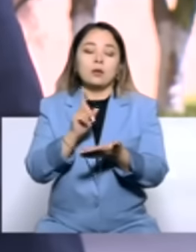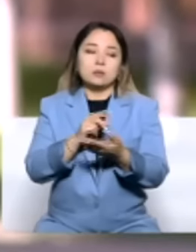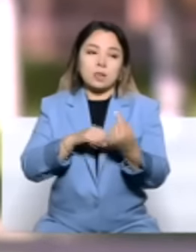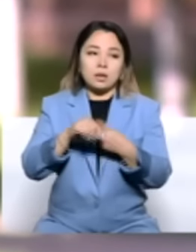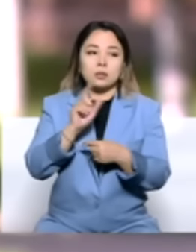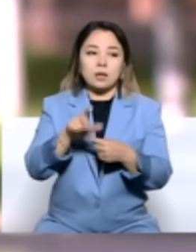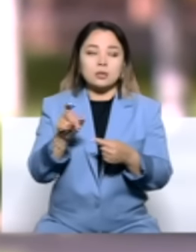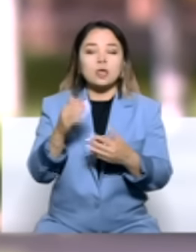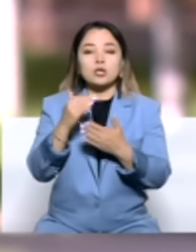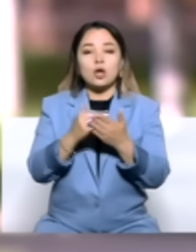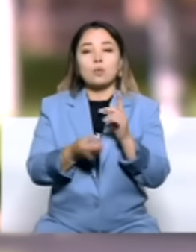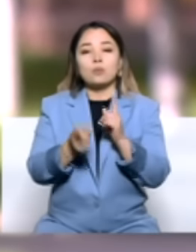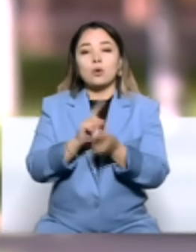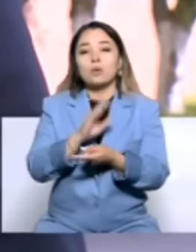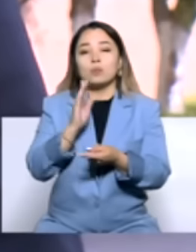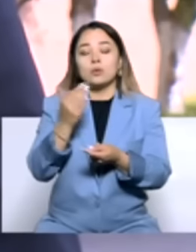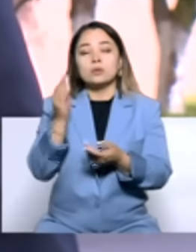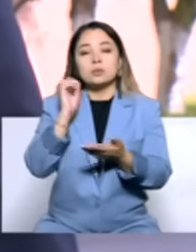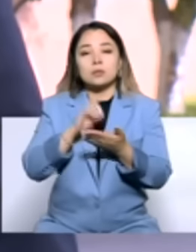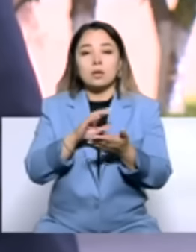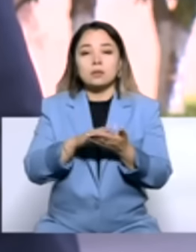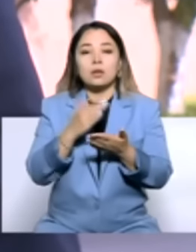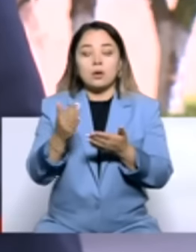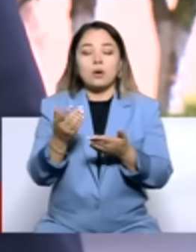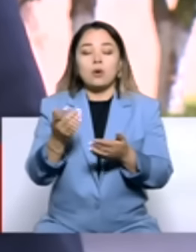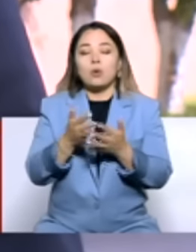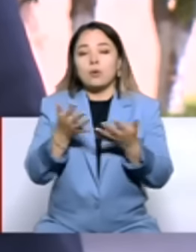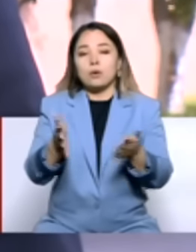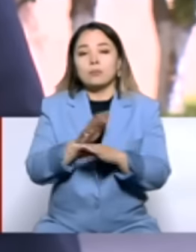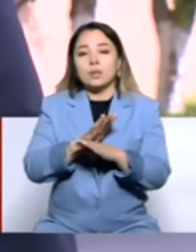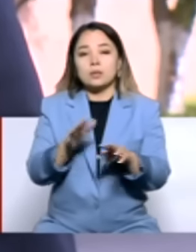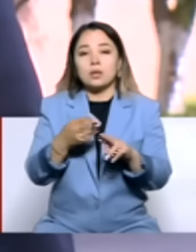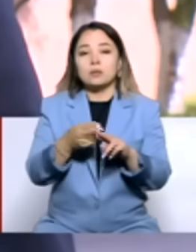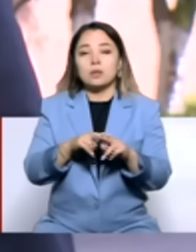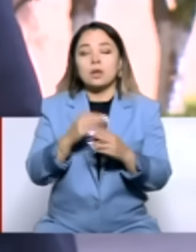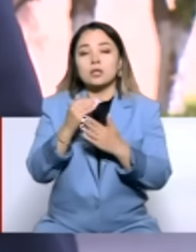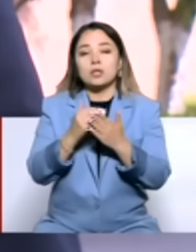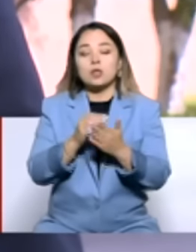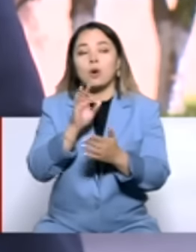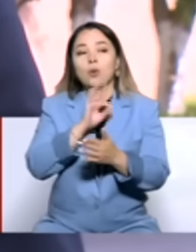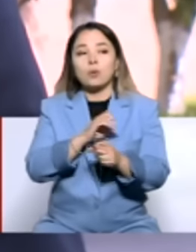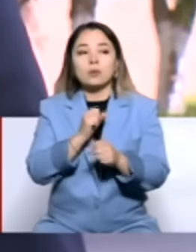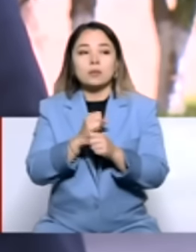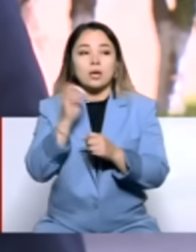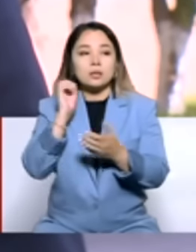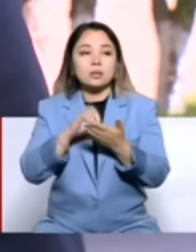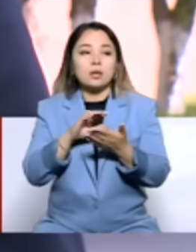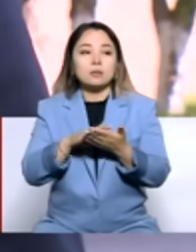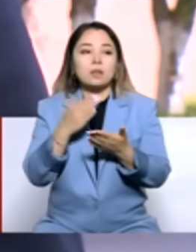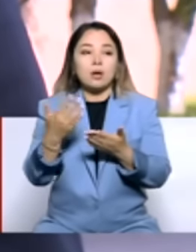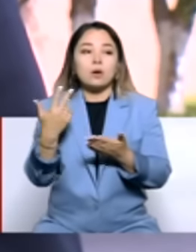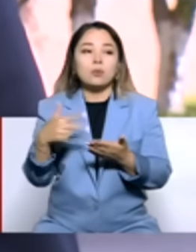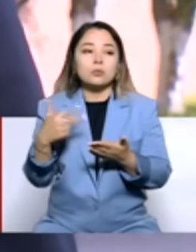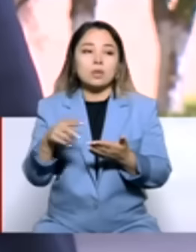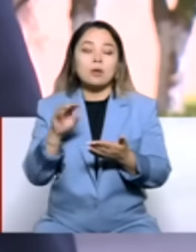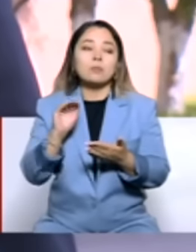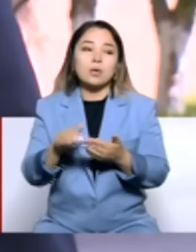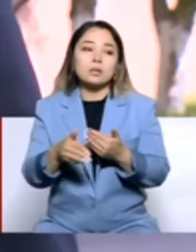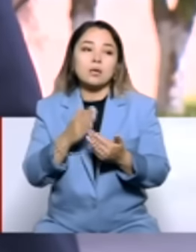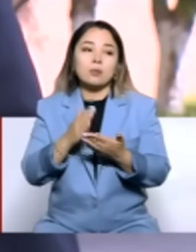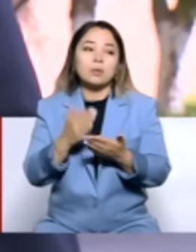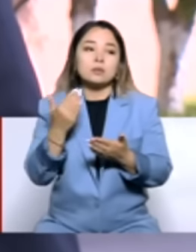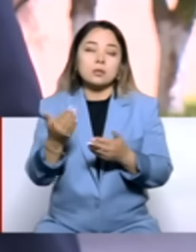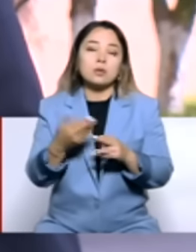кәсіпкерлер үшін режим өзгереді. Олардың саны көп емес. Жалпы сол режимді қолданатындардың саны қазір 30 мың шамасында